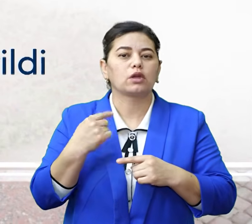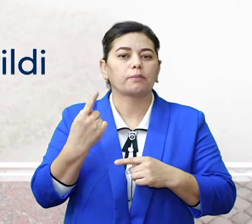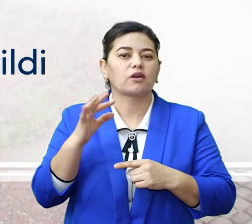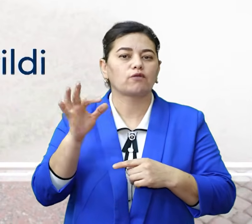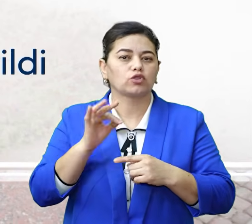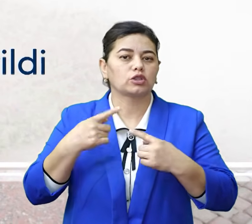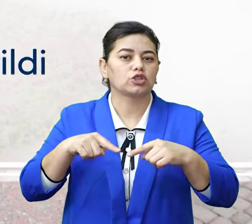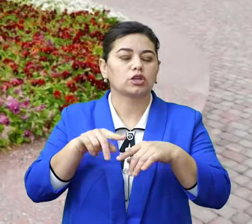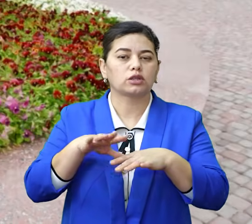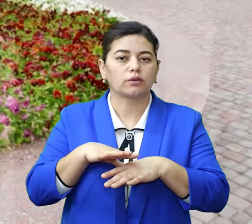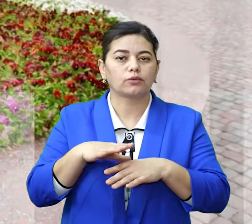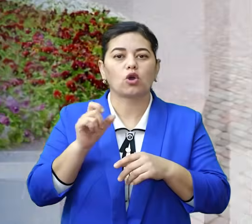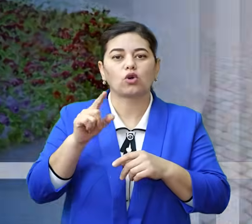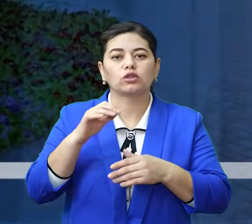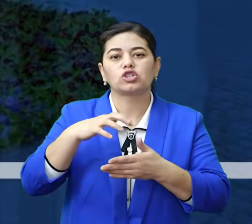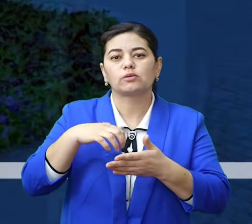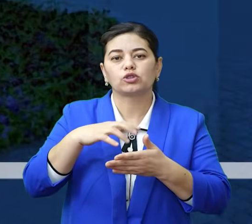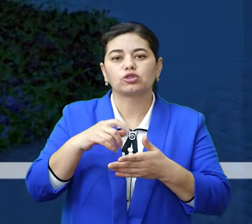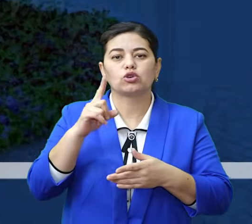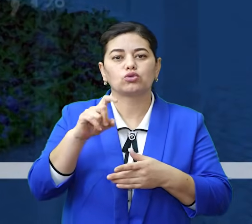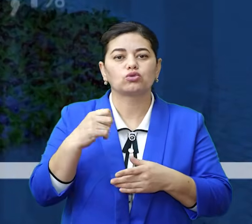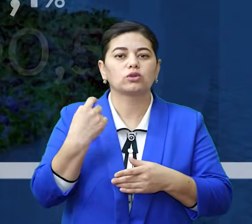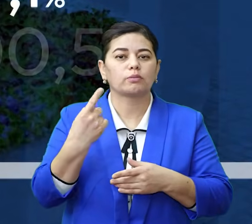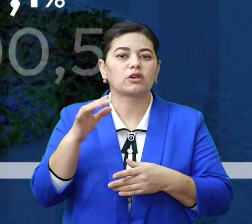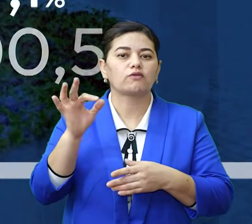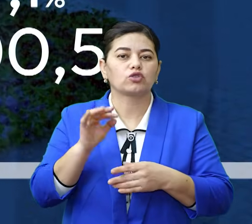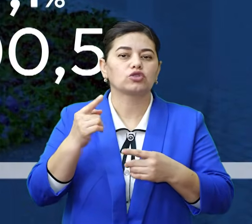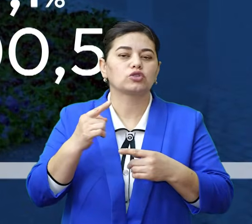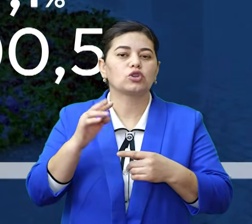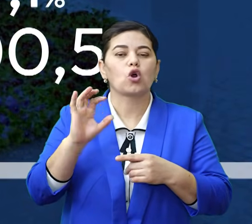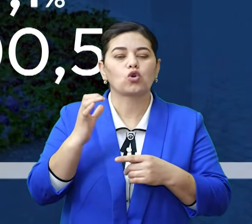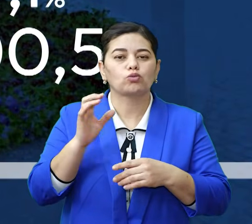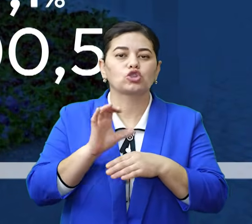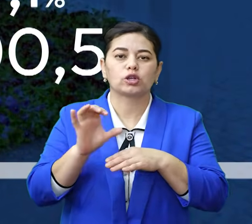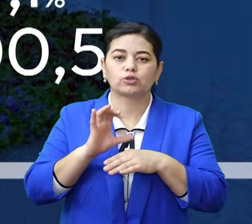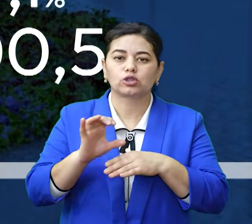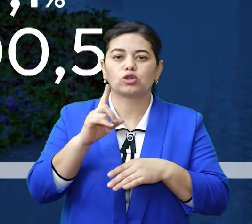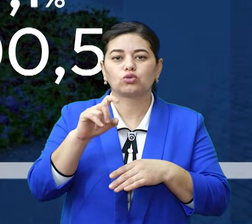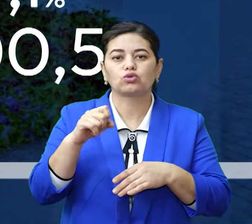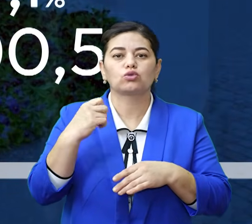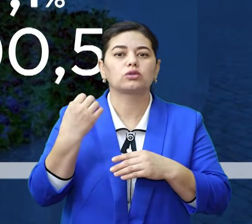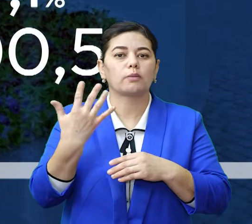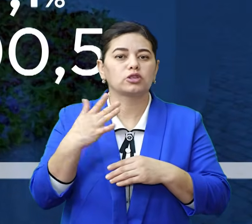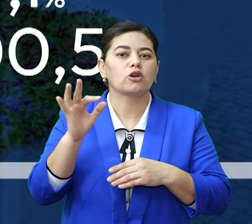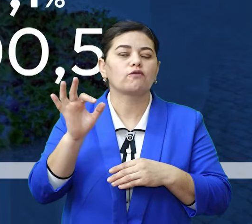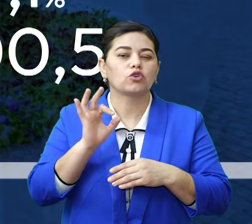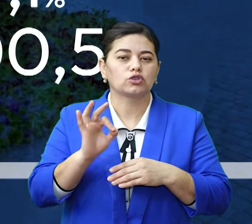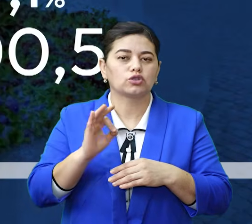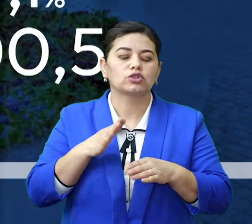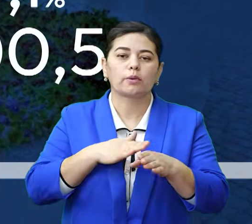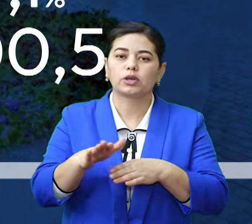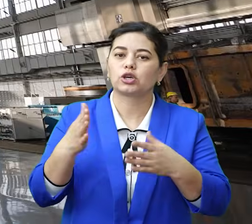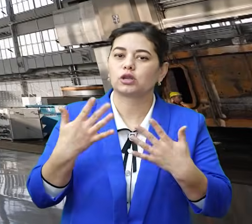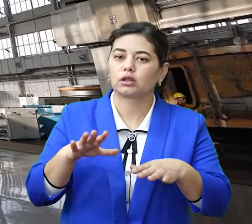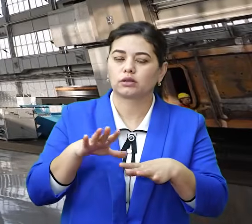102.1% ni tashkil qildi. Oltin ishlab chiqarish 100.1% ga, kumush ishlab chiqarish 100.5% ga